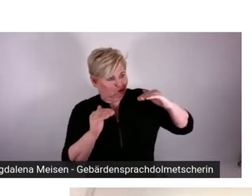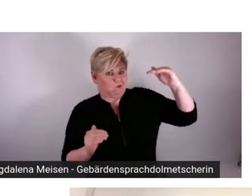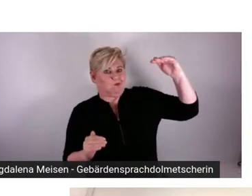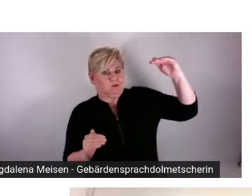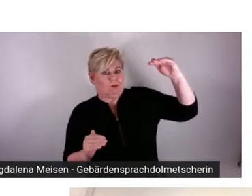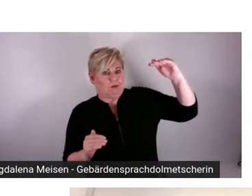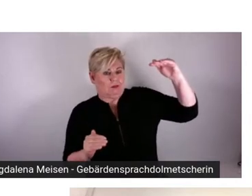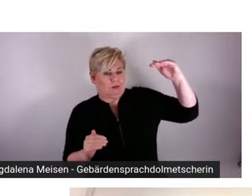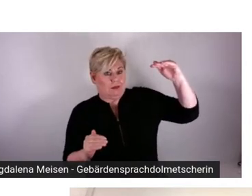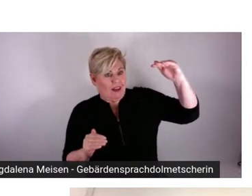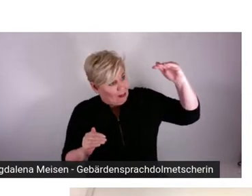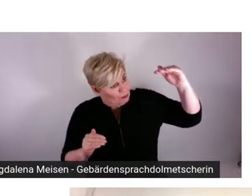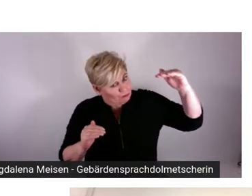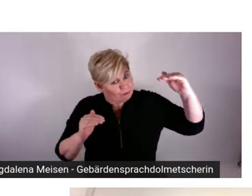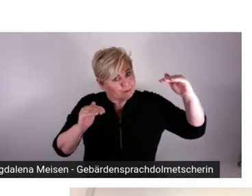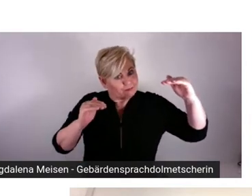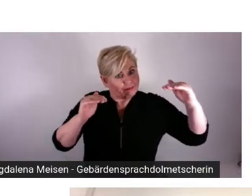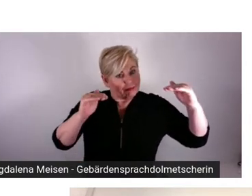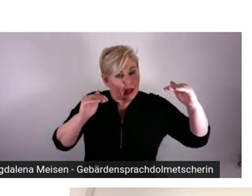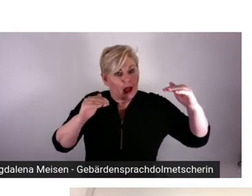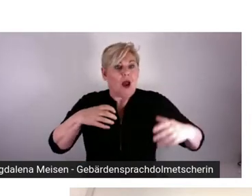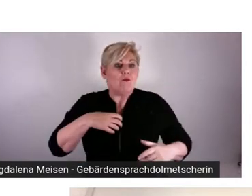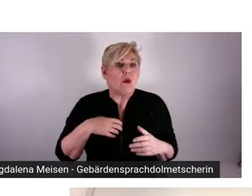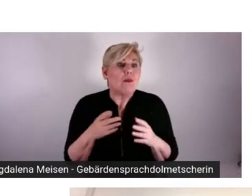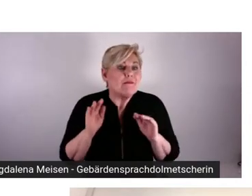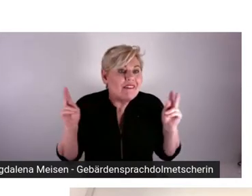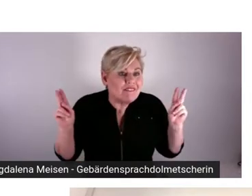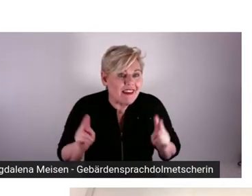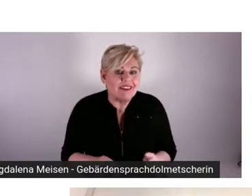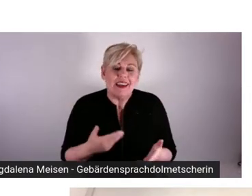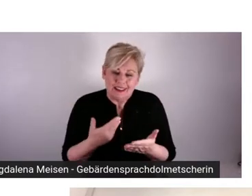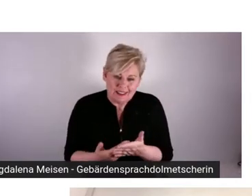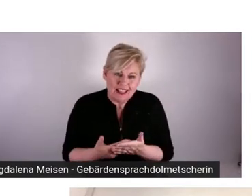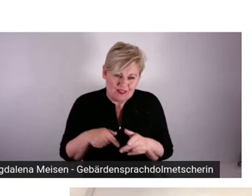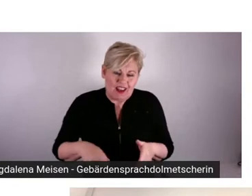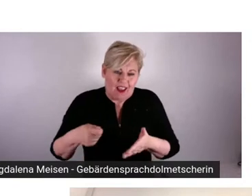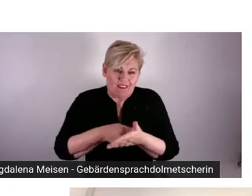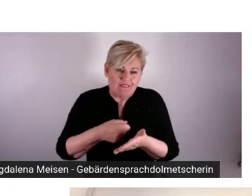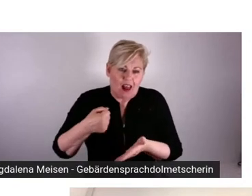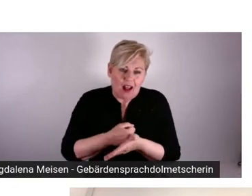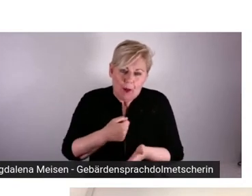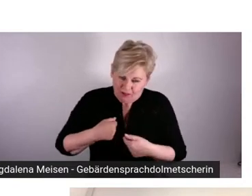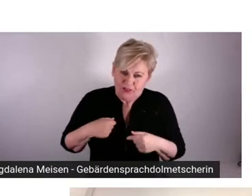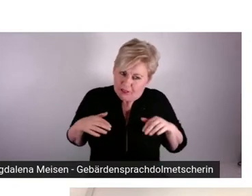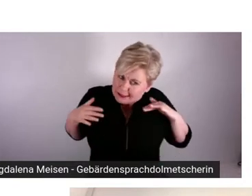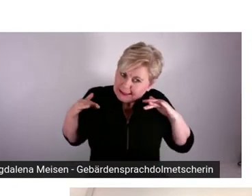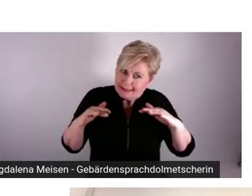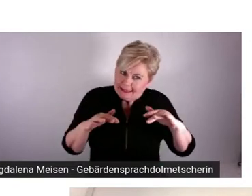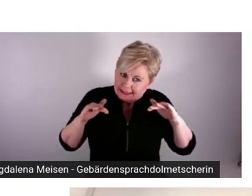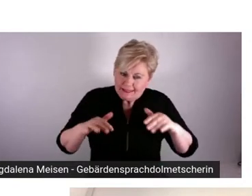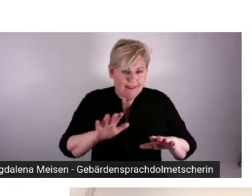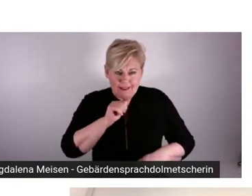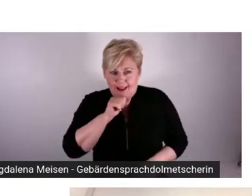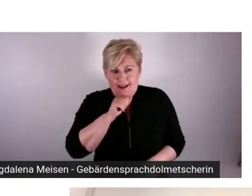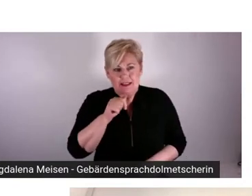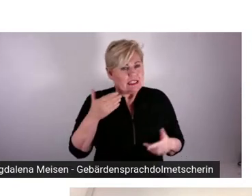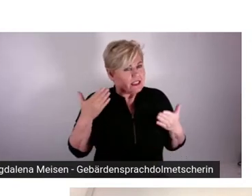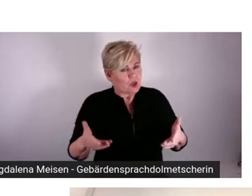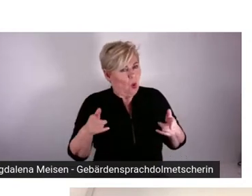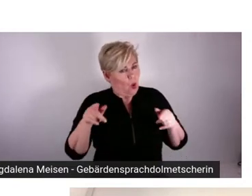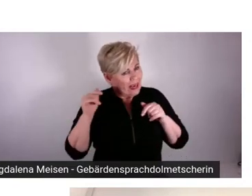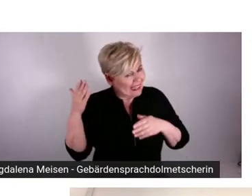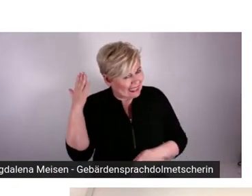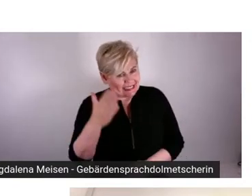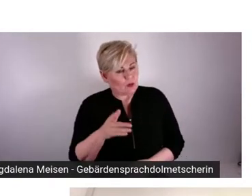gesellschaftliche Ungleichheit ist. Und deshalb müssen wir uns auch auf diese Weise in den Wahlkampf einmischen und sagen, nein, das ist die falsche Richtung. Die